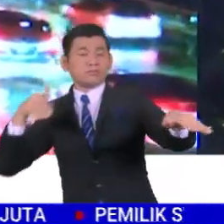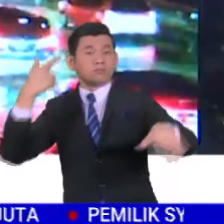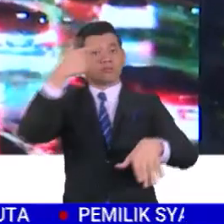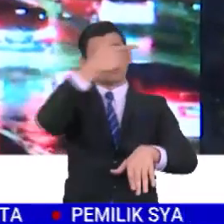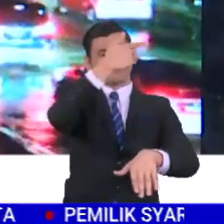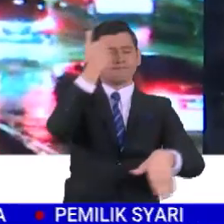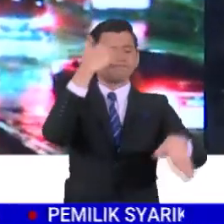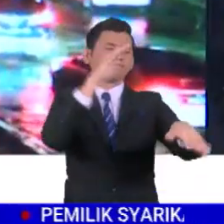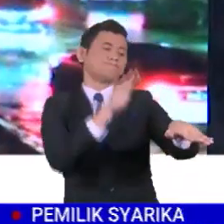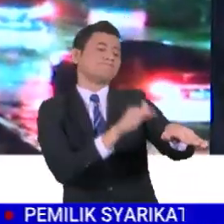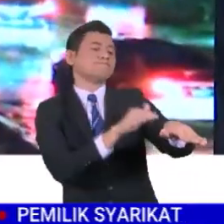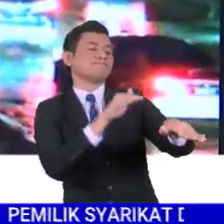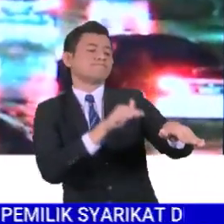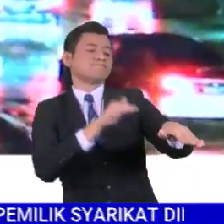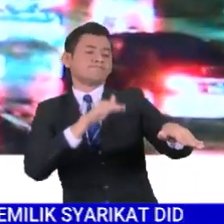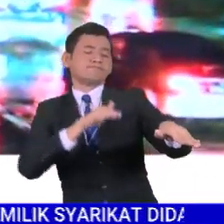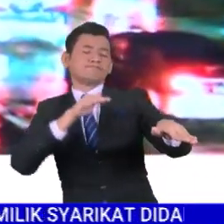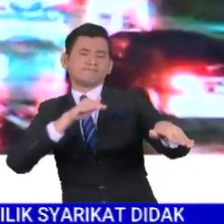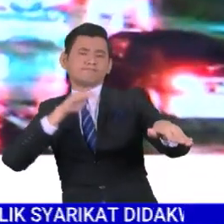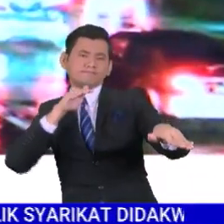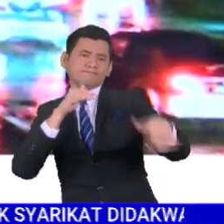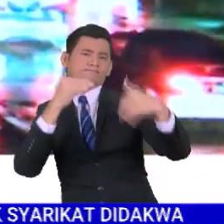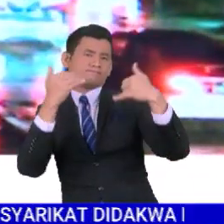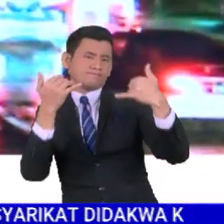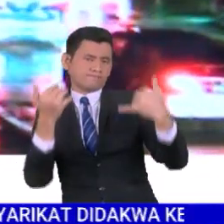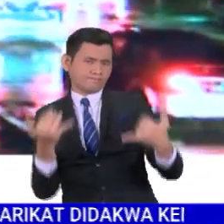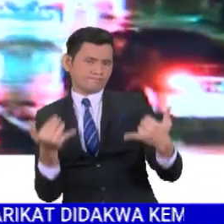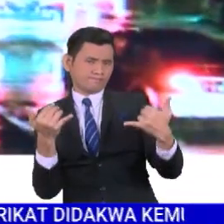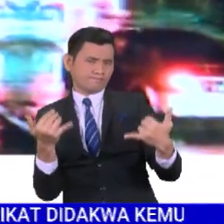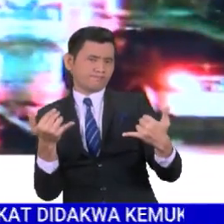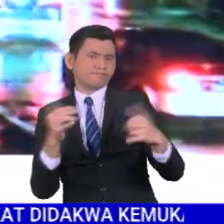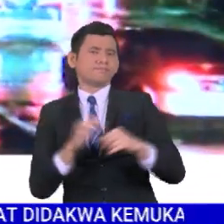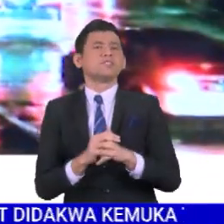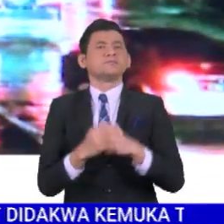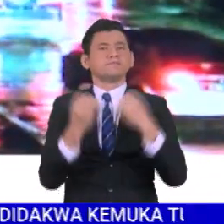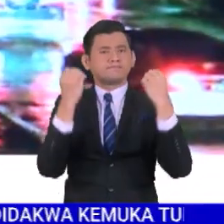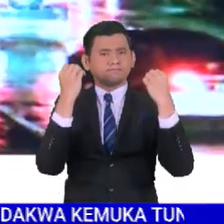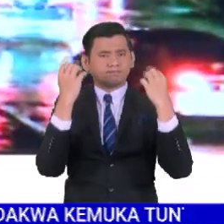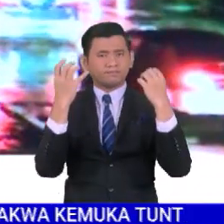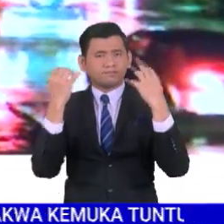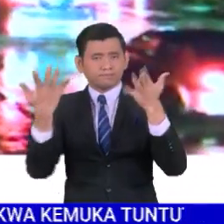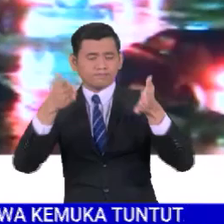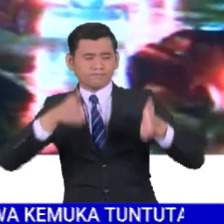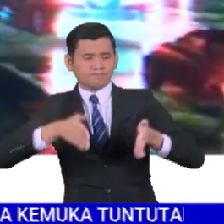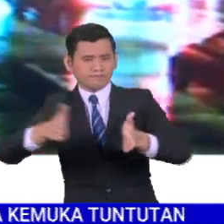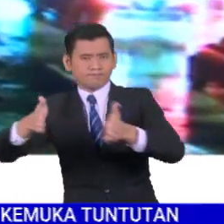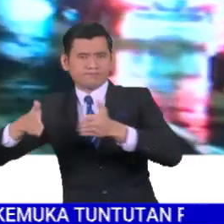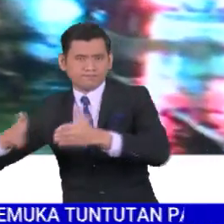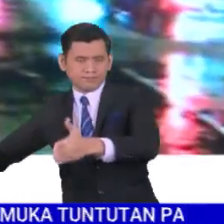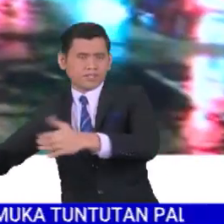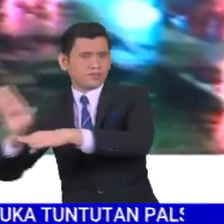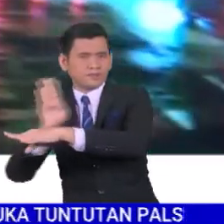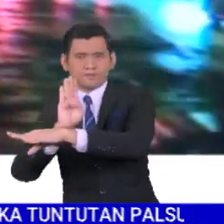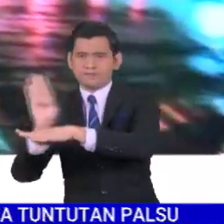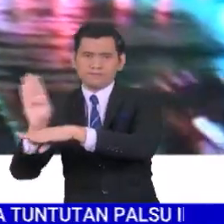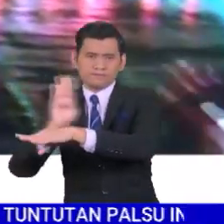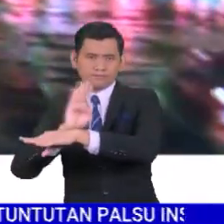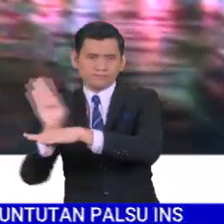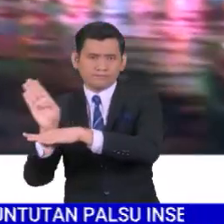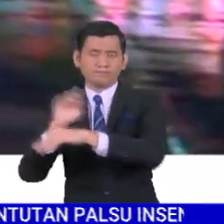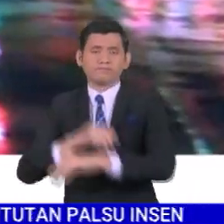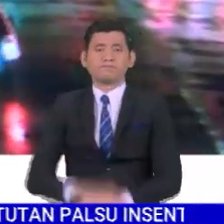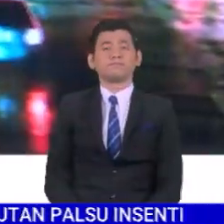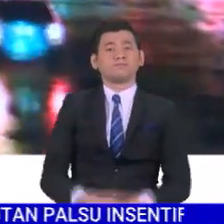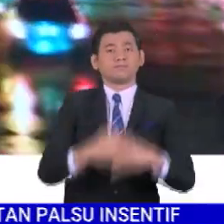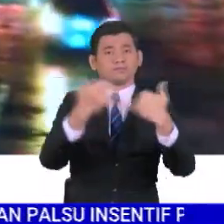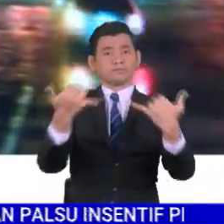kenderaan dan keadaan dan juga keadaan jalan yang mendaki. Bagi mengetahui perkembangan serta data terbaru, Lembaga